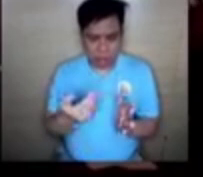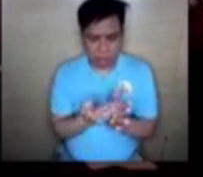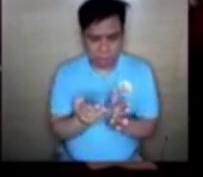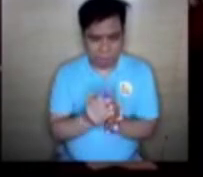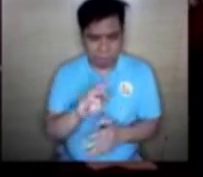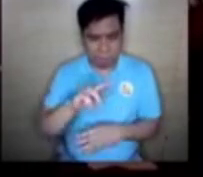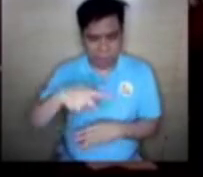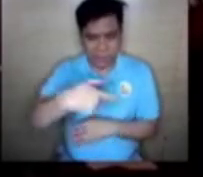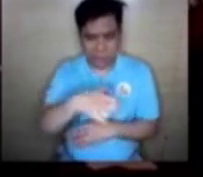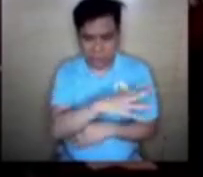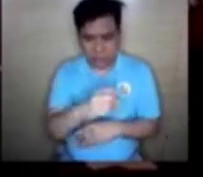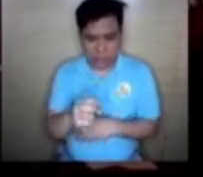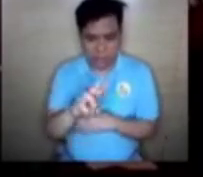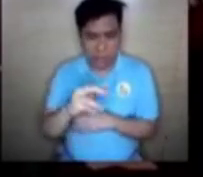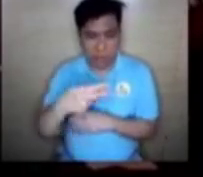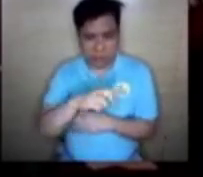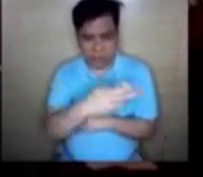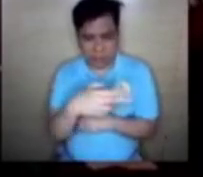PCCH.